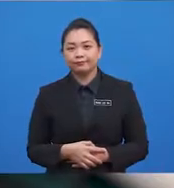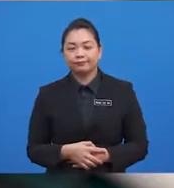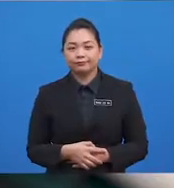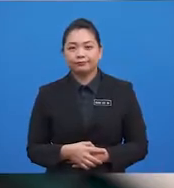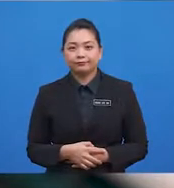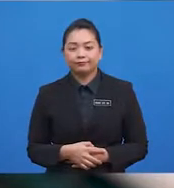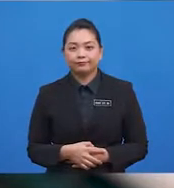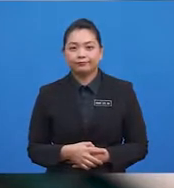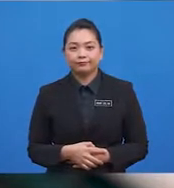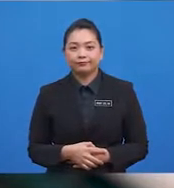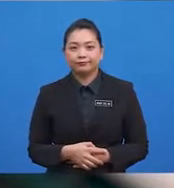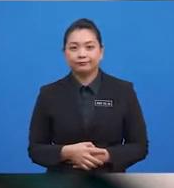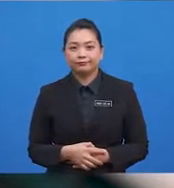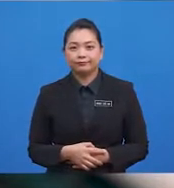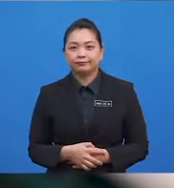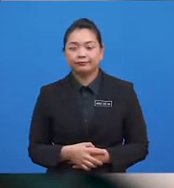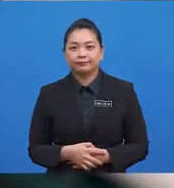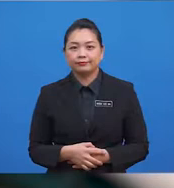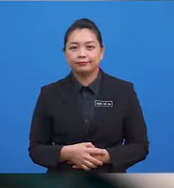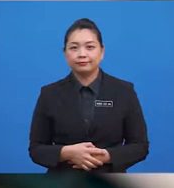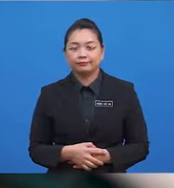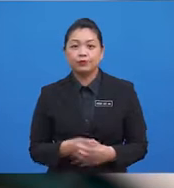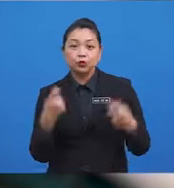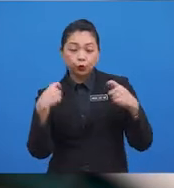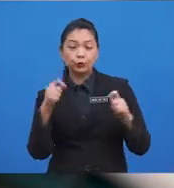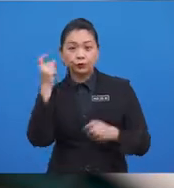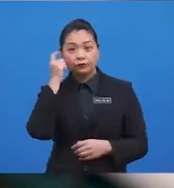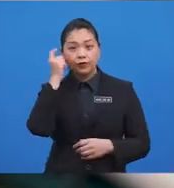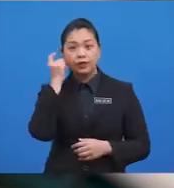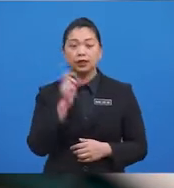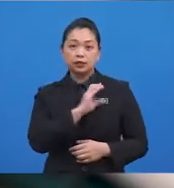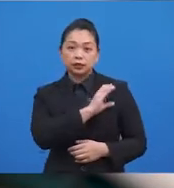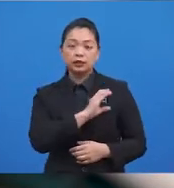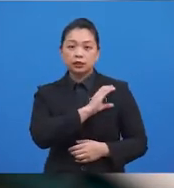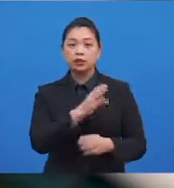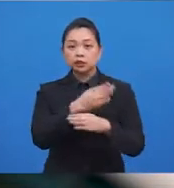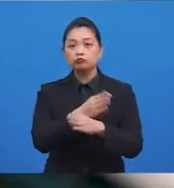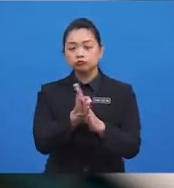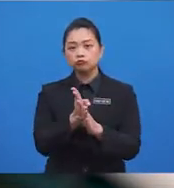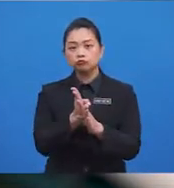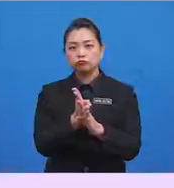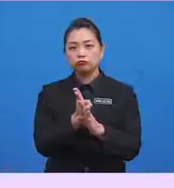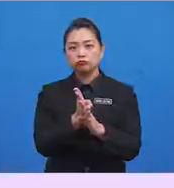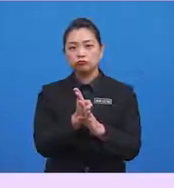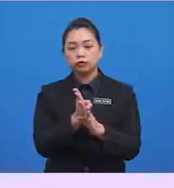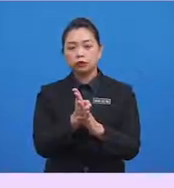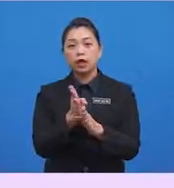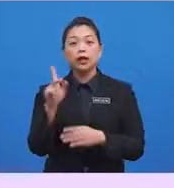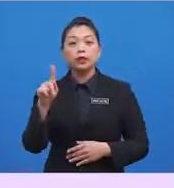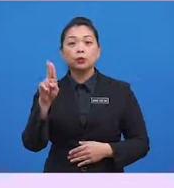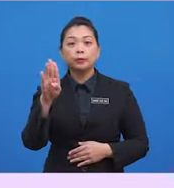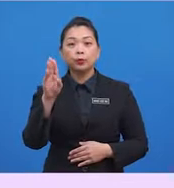Baiklah murid semua, cuba murid-murid fikirkan ciri bentuk seterusnya, iaitu kuboid.